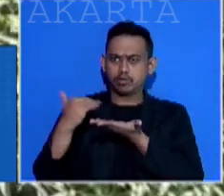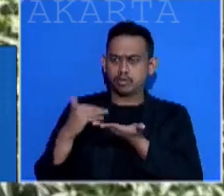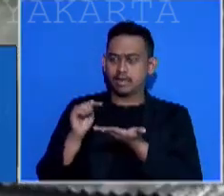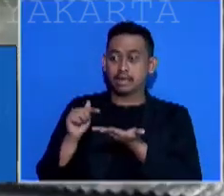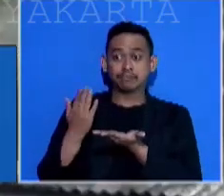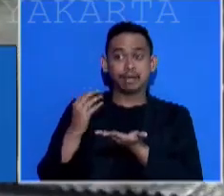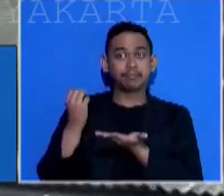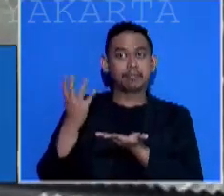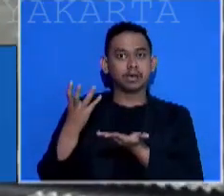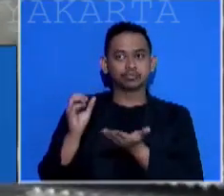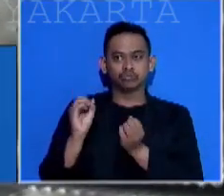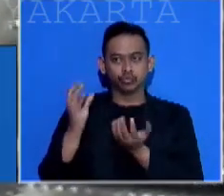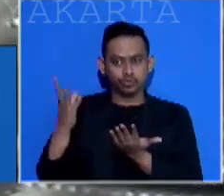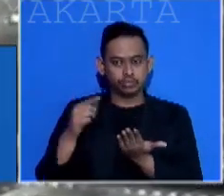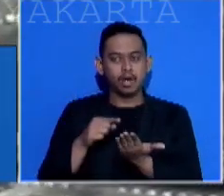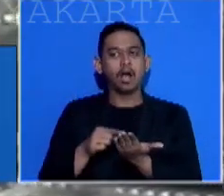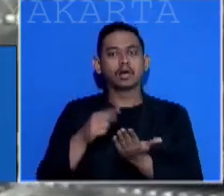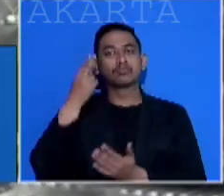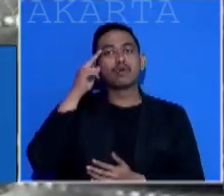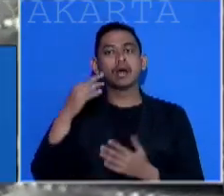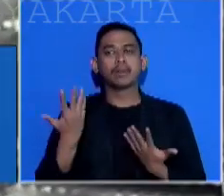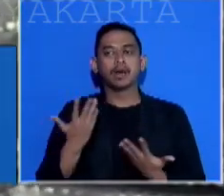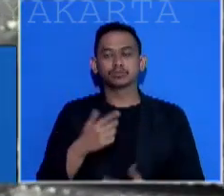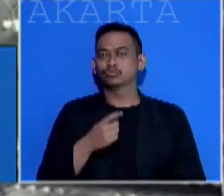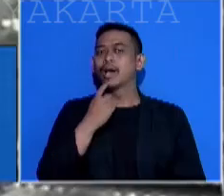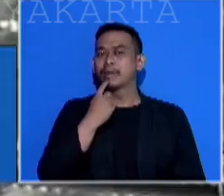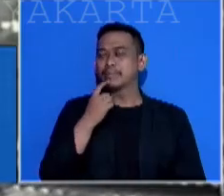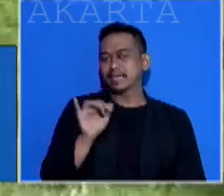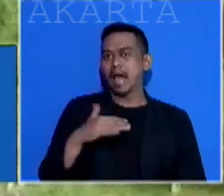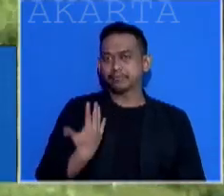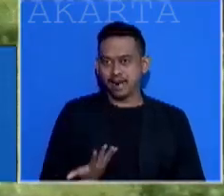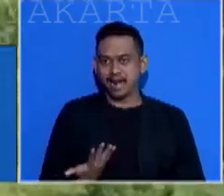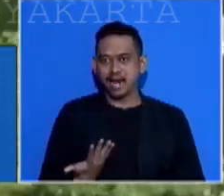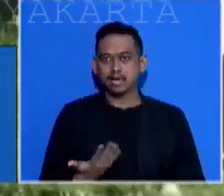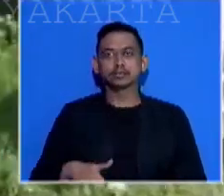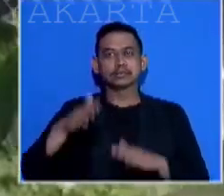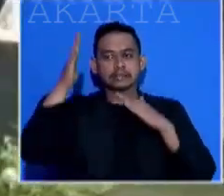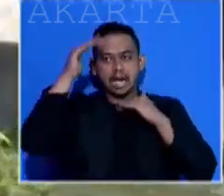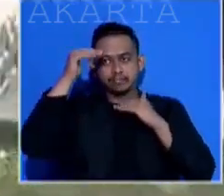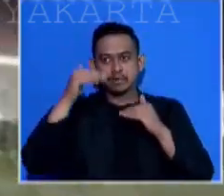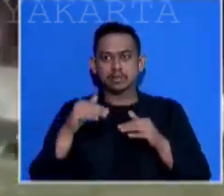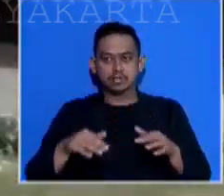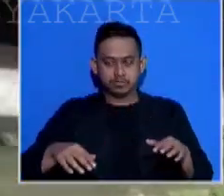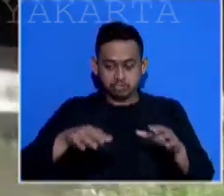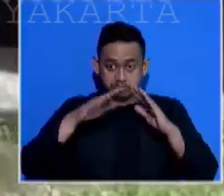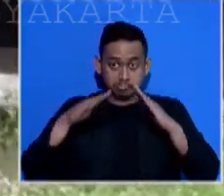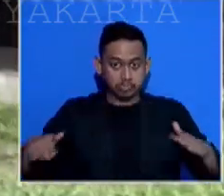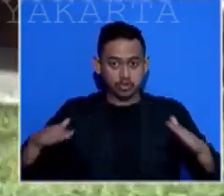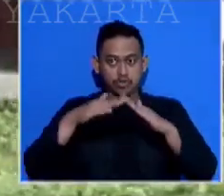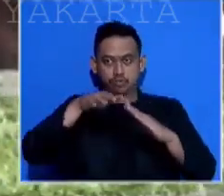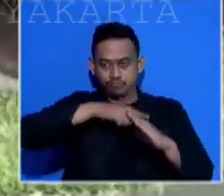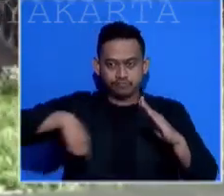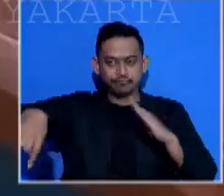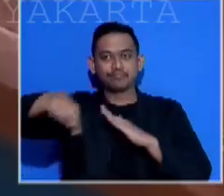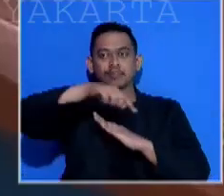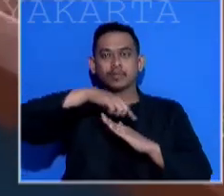untukob diharapkanga yang bermukim di lereng gunung merapi selalu meningkatkan kewaspadaan dan mengikuti arahan pemerintah Jika sewaktu-waktu gunung